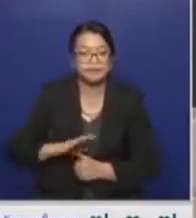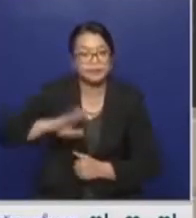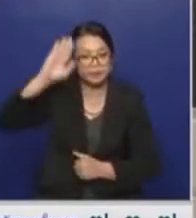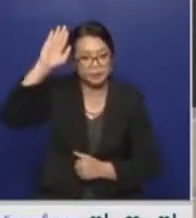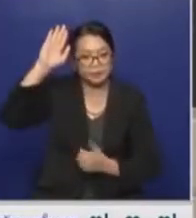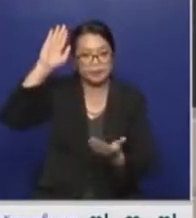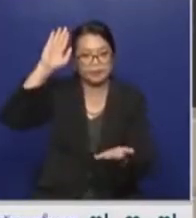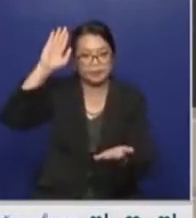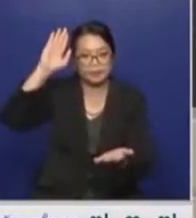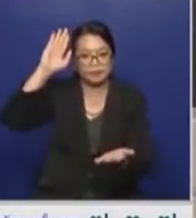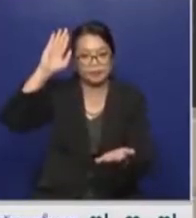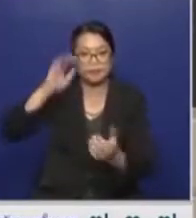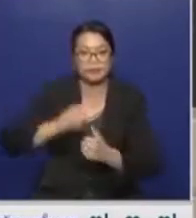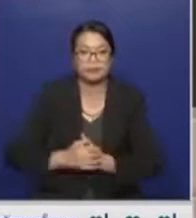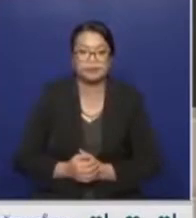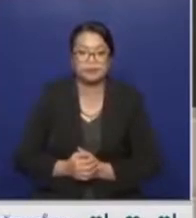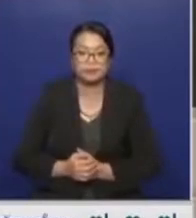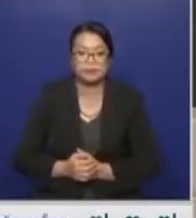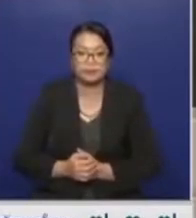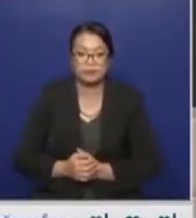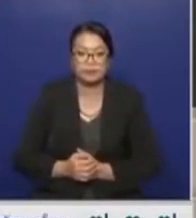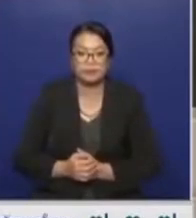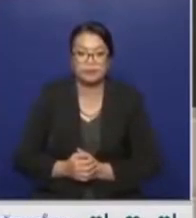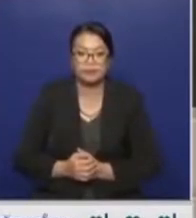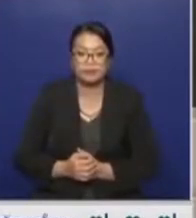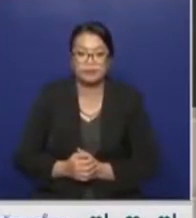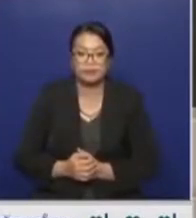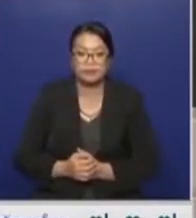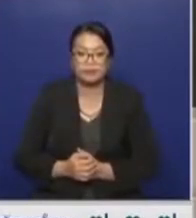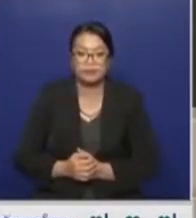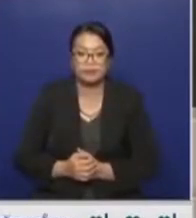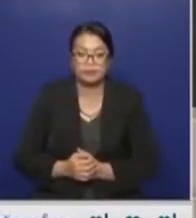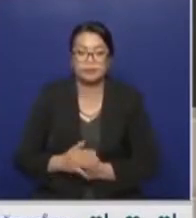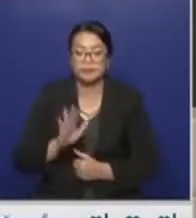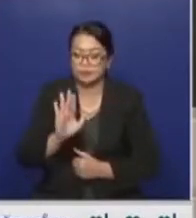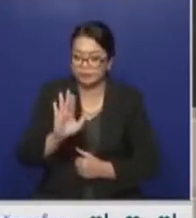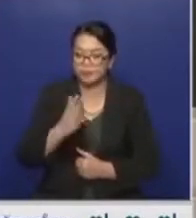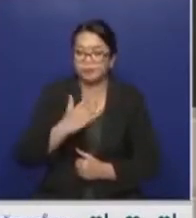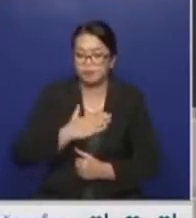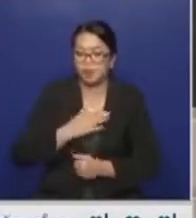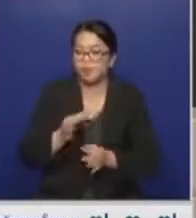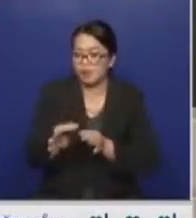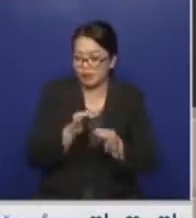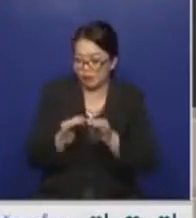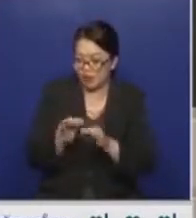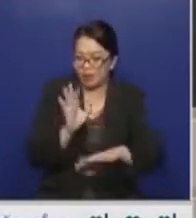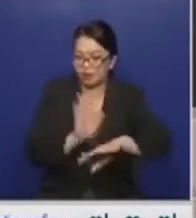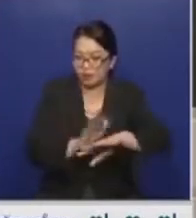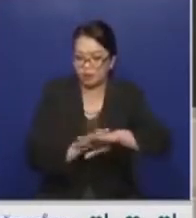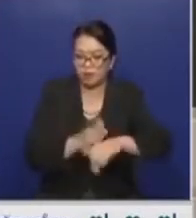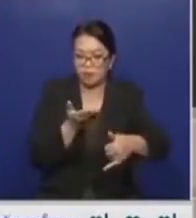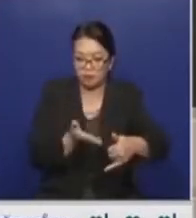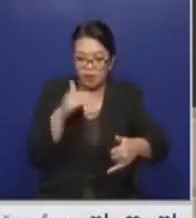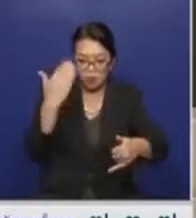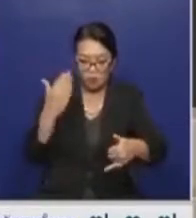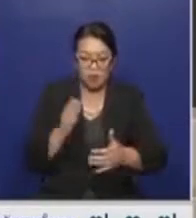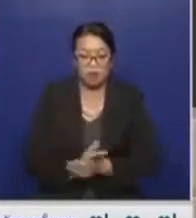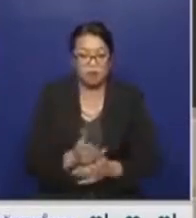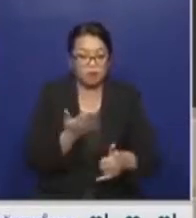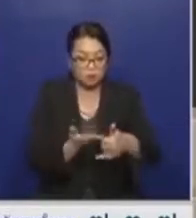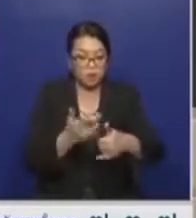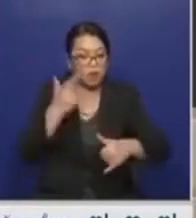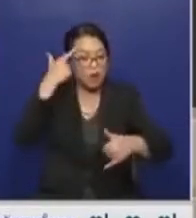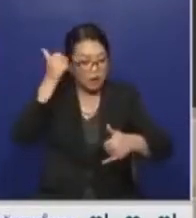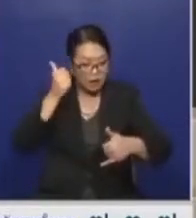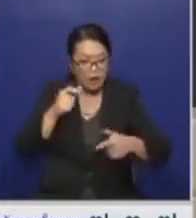ดูเป็นคนเก่งคนหนึ่ง ข้อ45ครับ ใช้คำเดี๋ยวครับเดี๋ยวผมกำลังอธิบายให้น้องเขาทราบอยู่หนูเป็นคนเก่งคนหนึ่งหนูใ